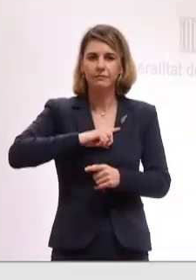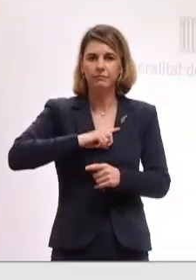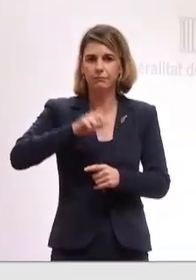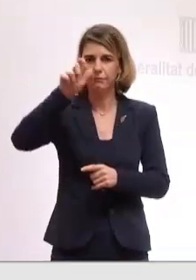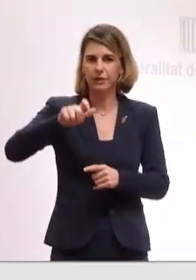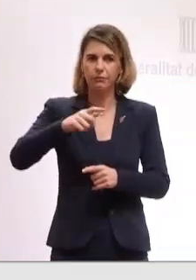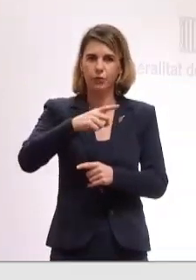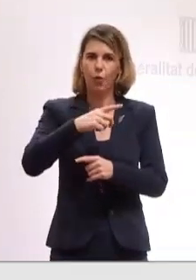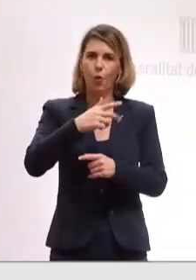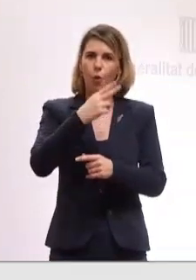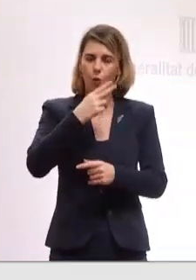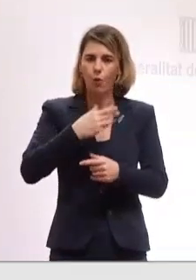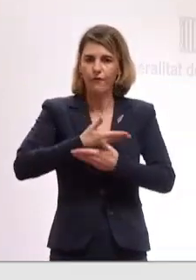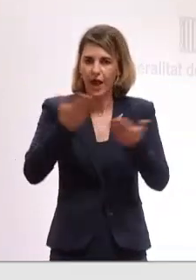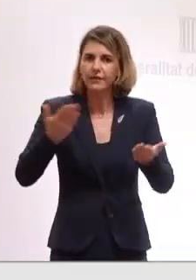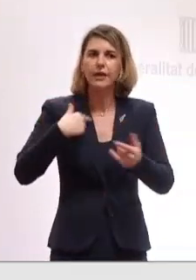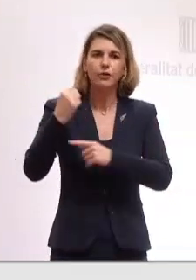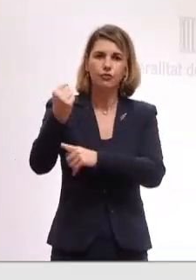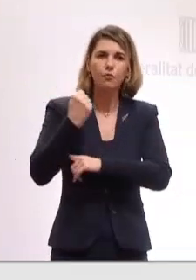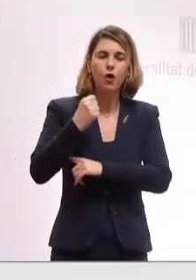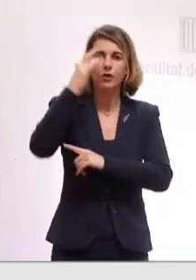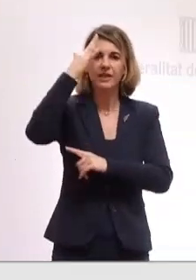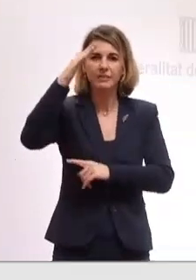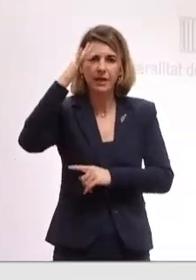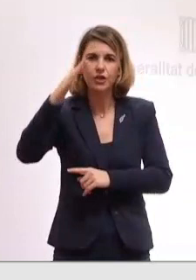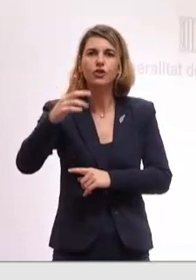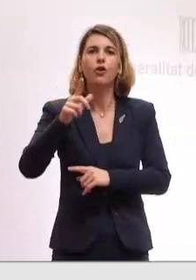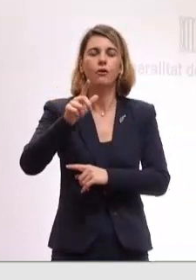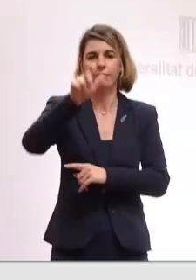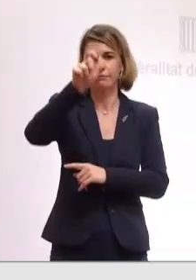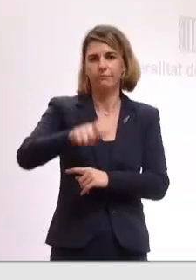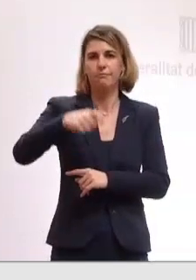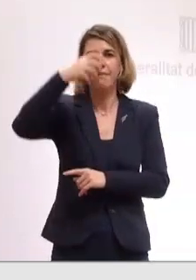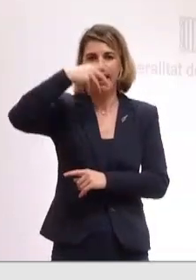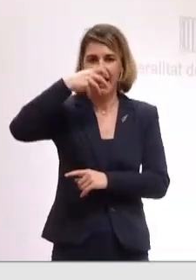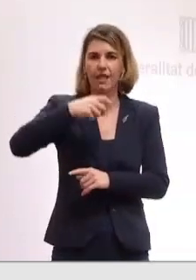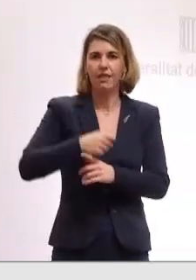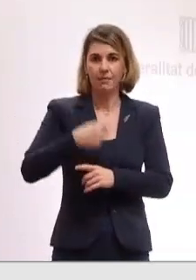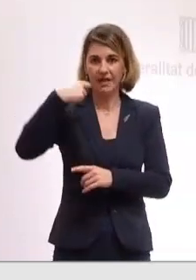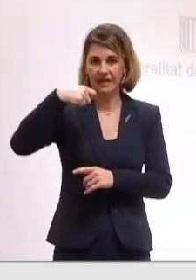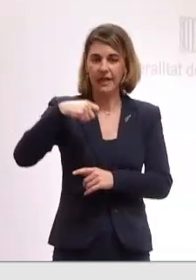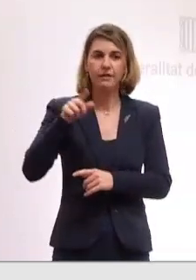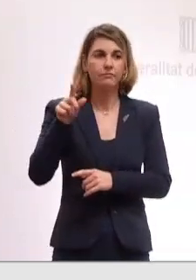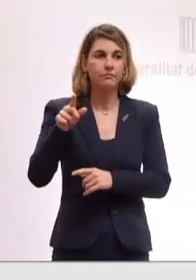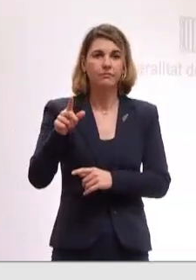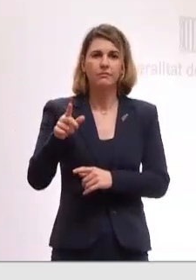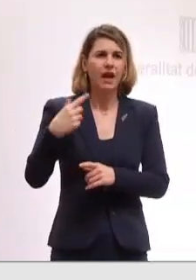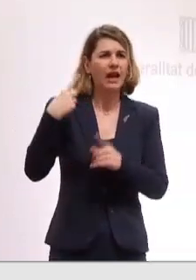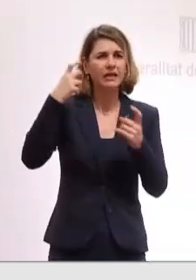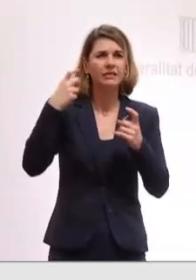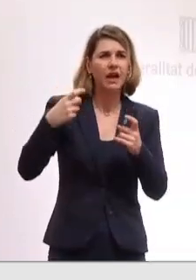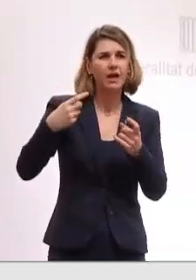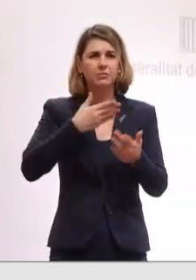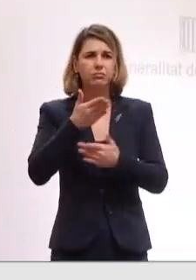la confiança, el suport i la inspiració del president Maragall. No es va interferir mai